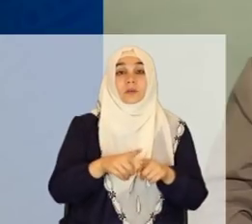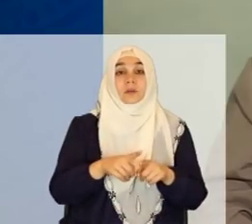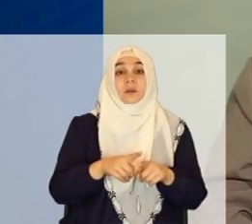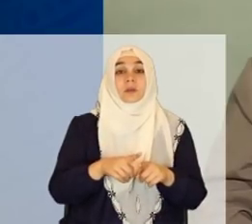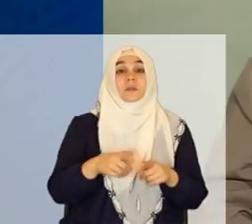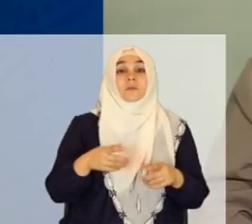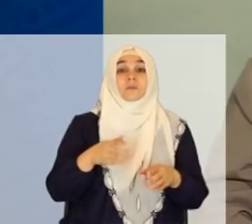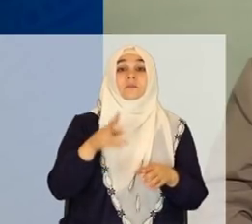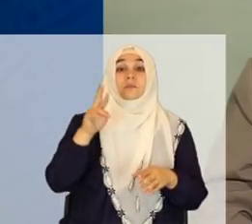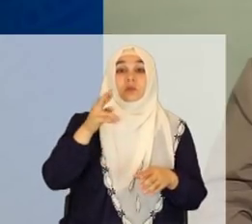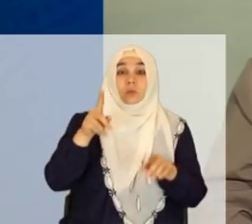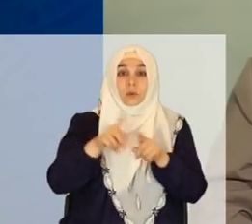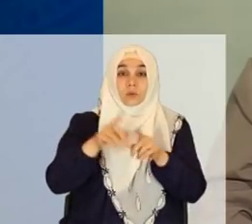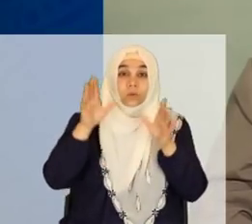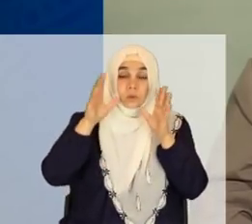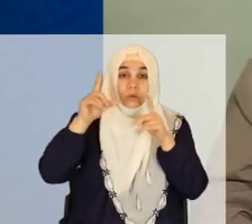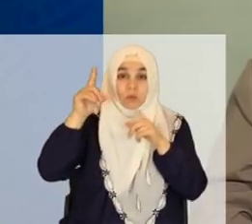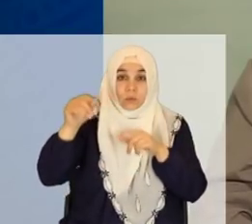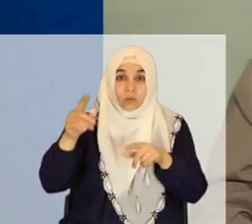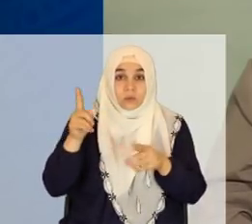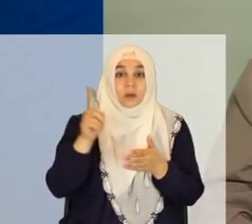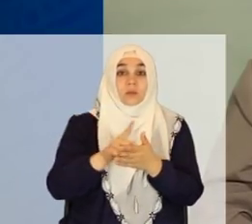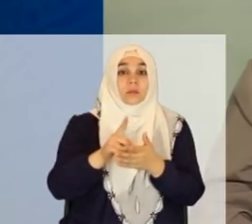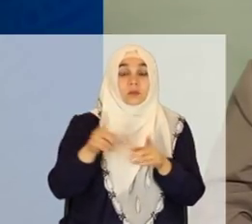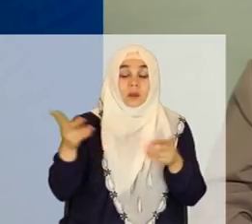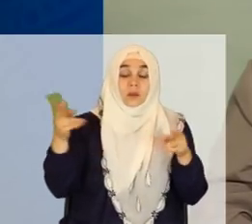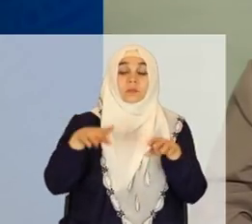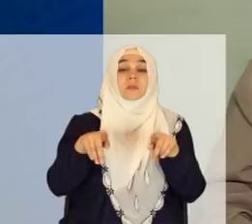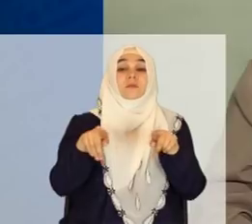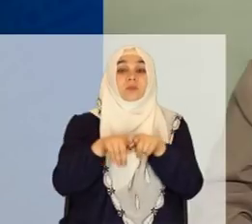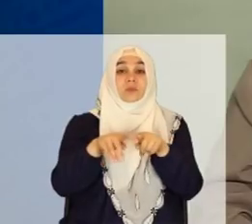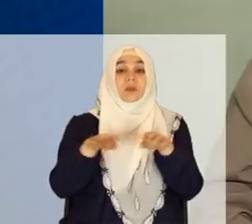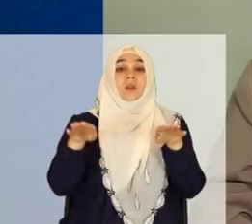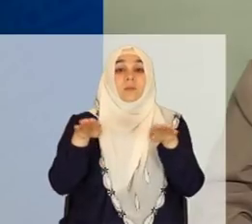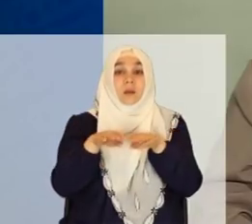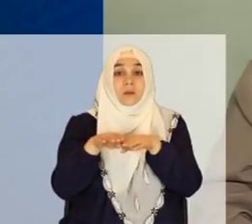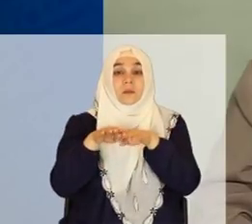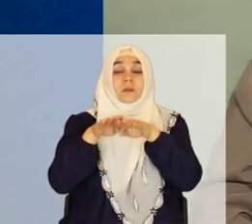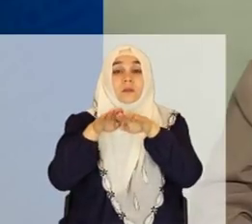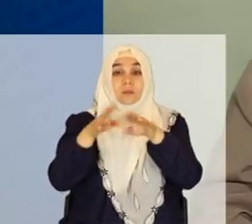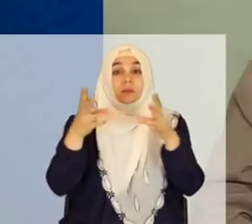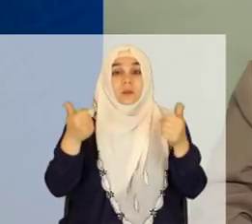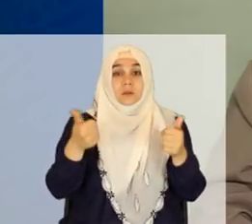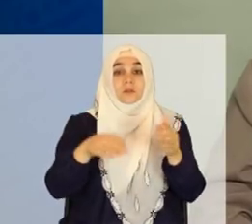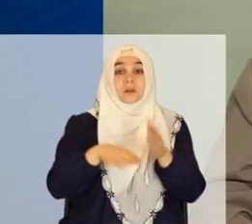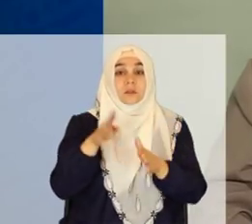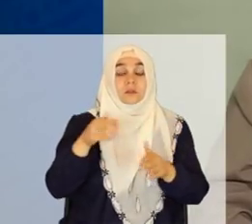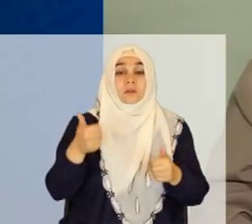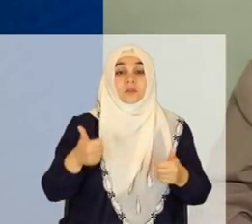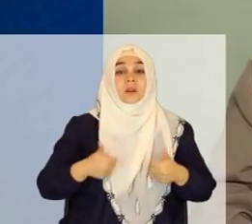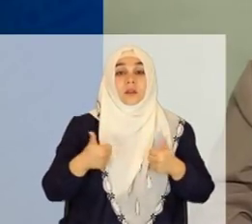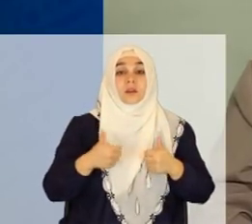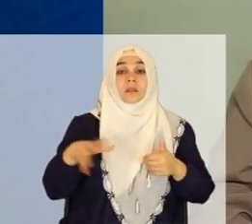ilojini qilib, jumani ham, ilmni ham qo'ymasdan hammasini o'zini o'rnida bajarish harakatida bo'lish kerak.